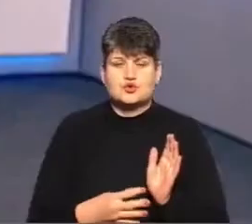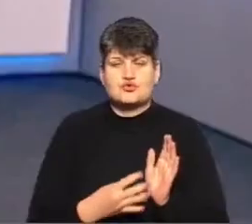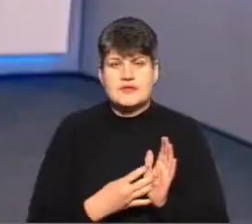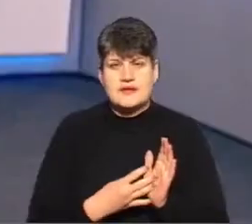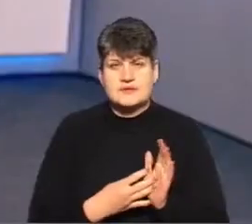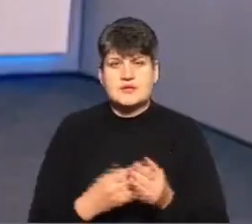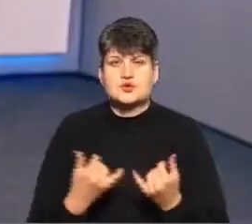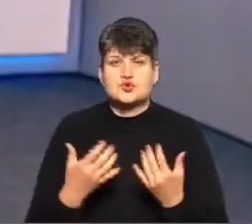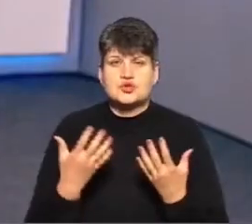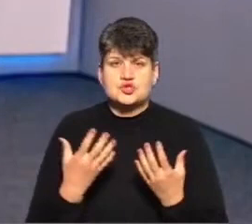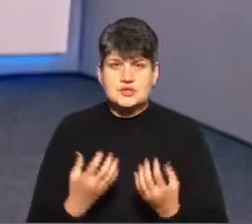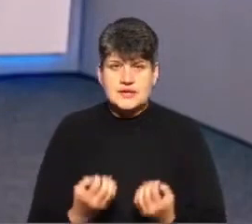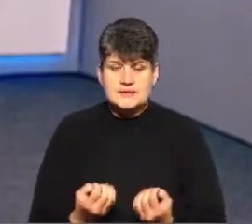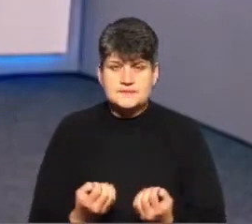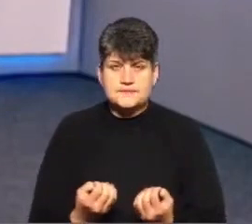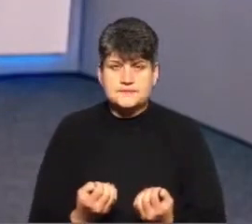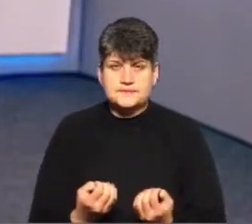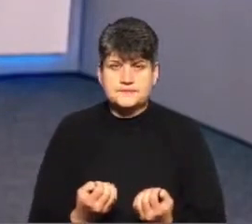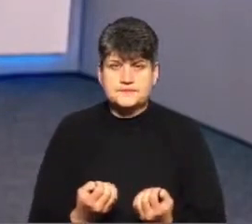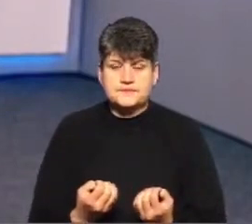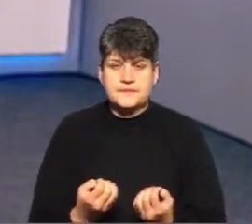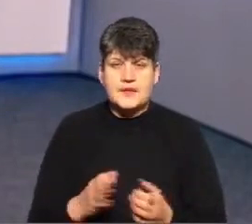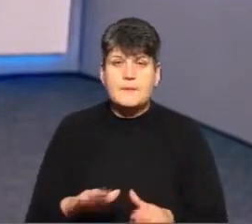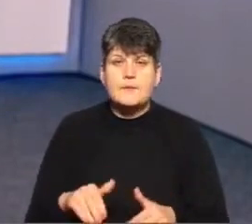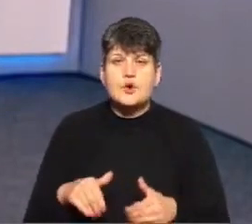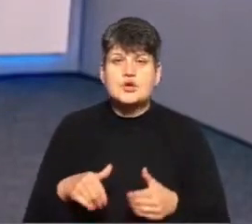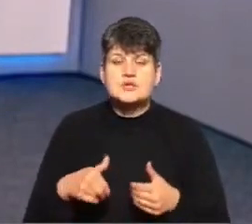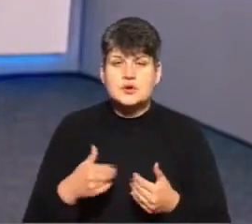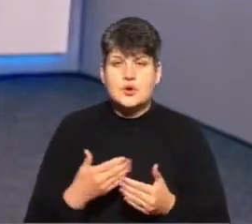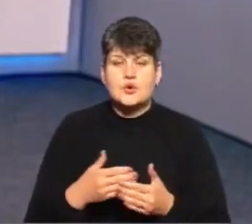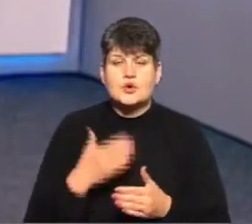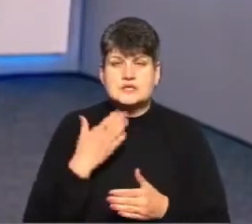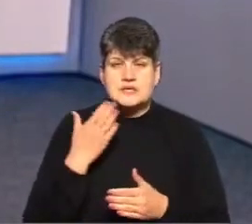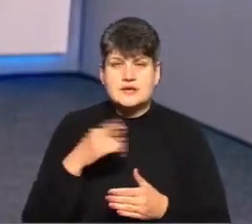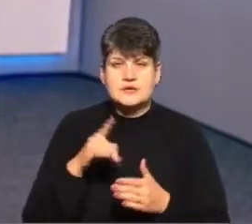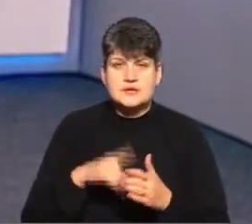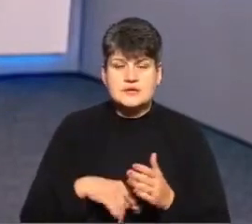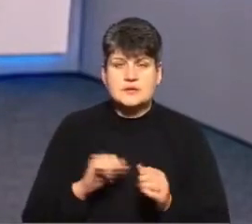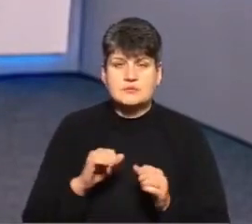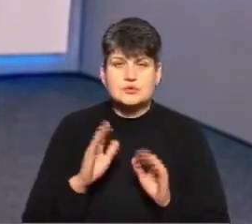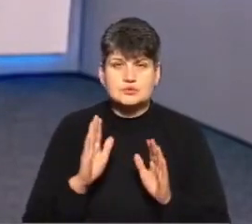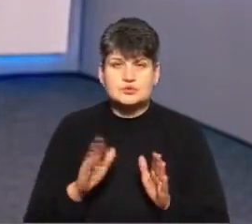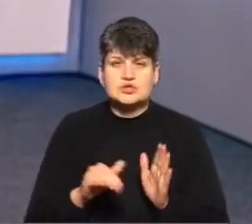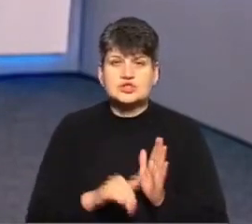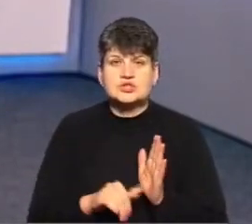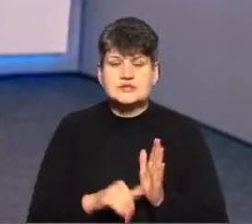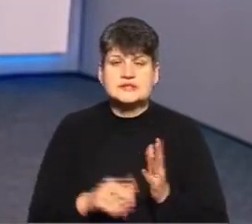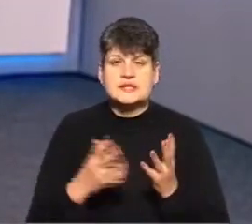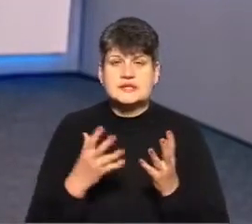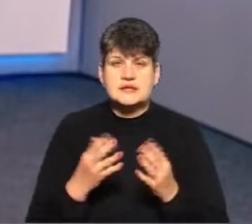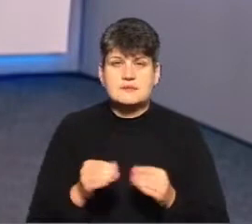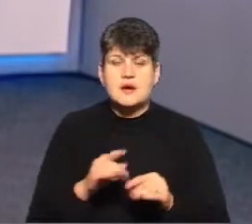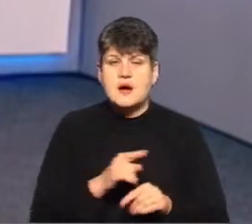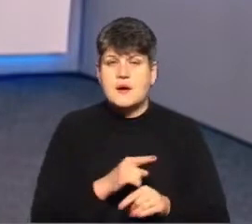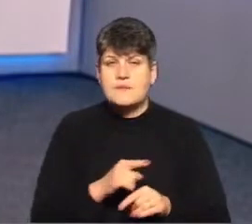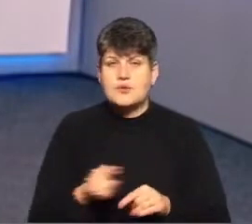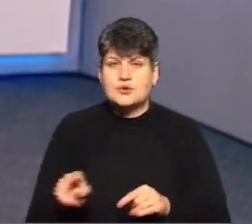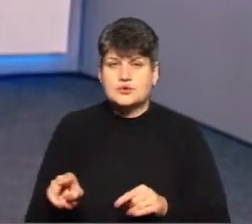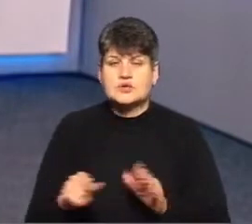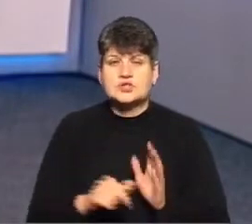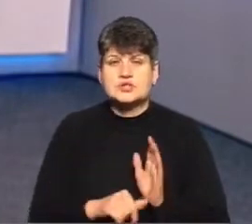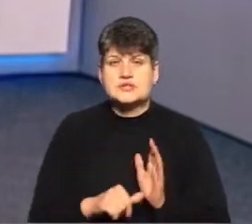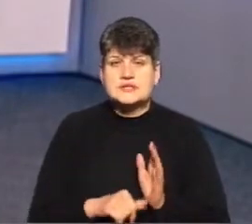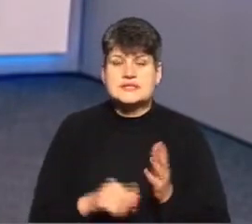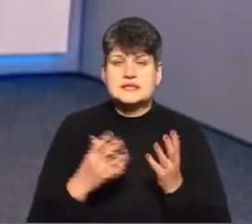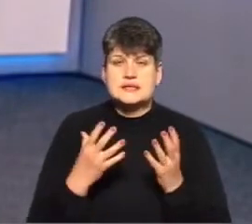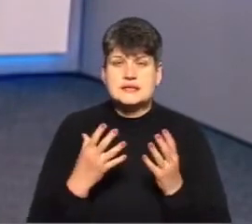день. Постачальника останньої надії можна бути 60 днів. А після того, протягом цих 60 днів,